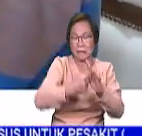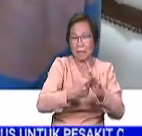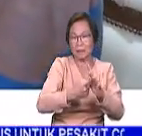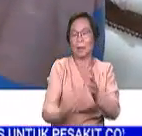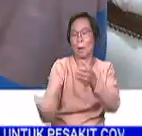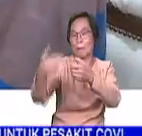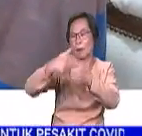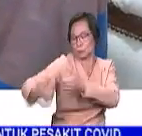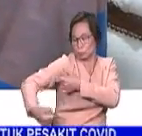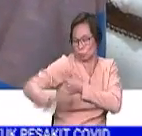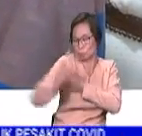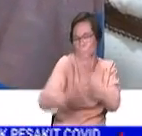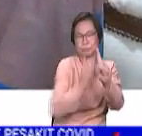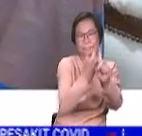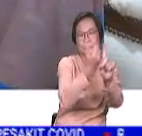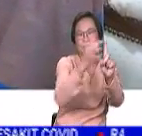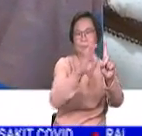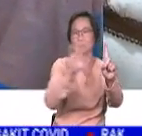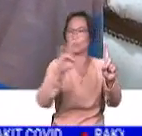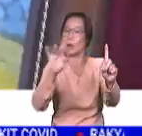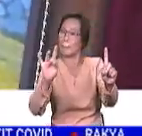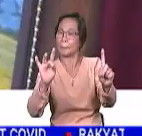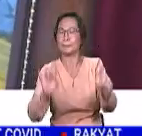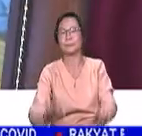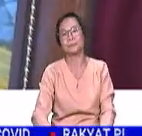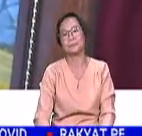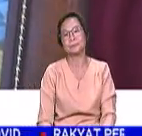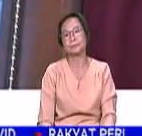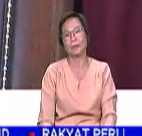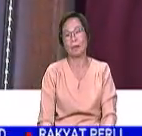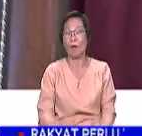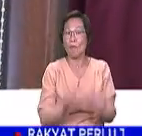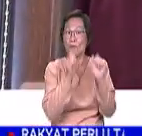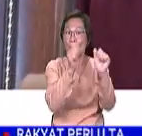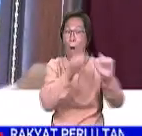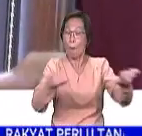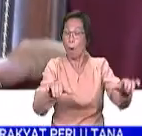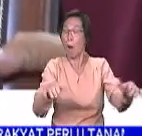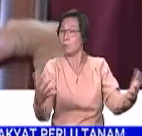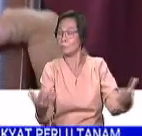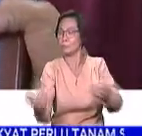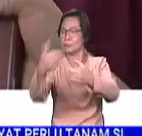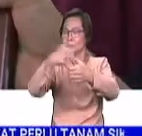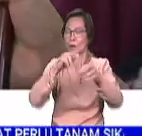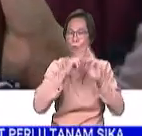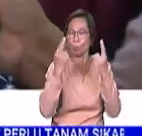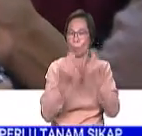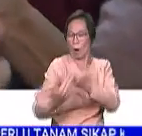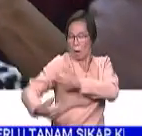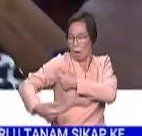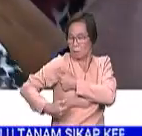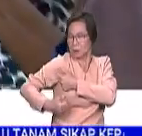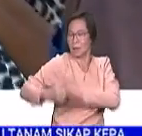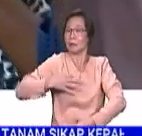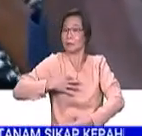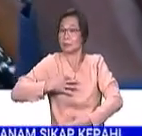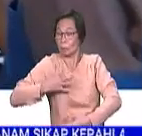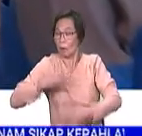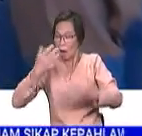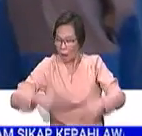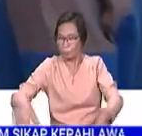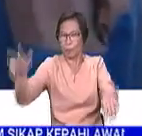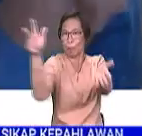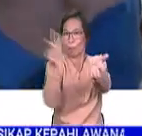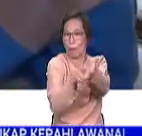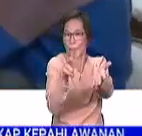pasukan tentara pada tahun 1978 langkah pertama beliau menyatakan rejimen Askar wataniah sebelum